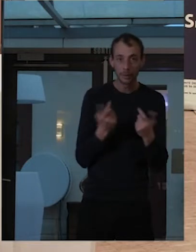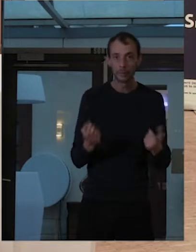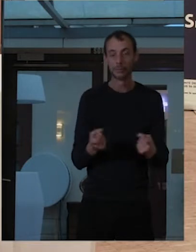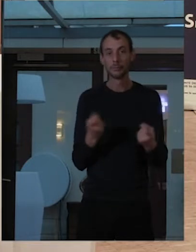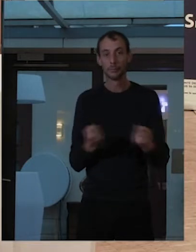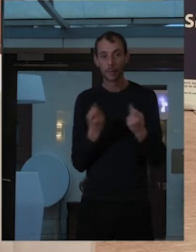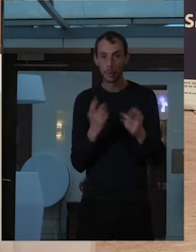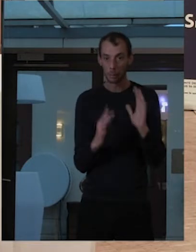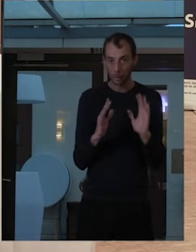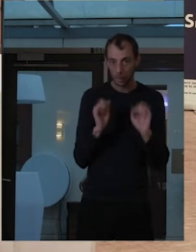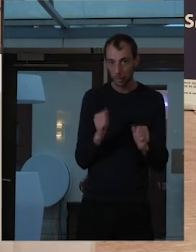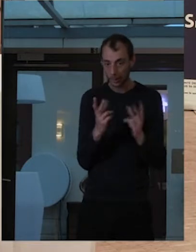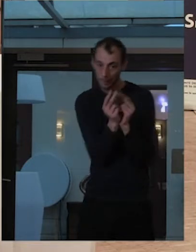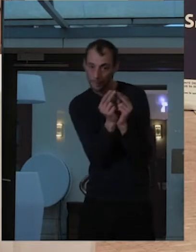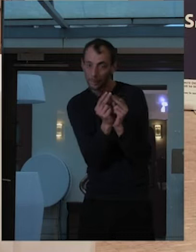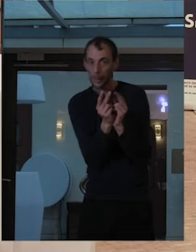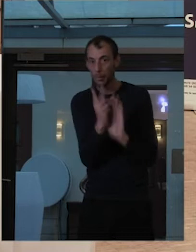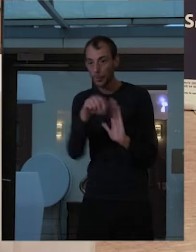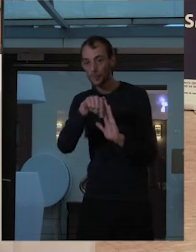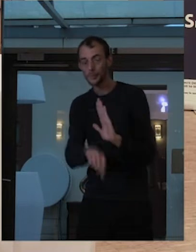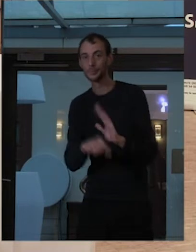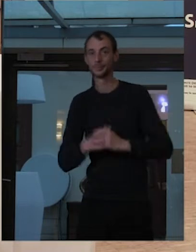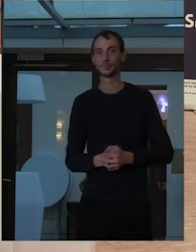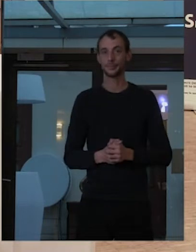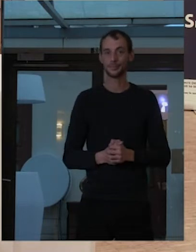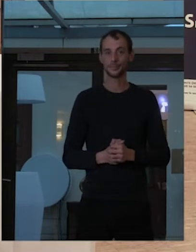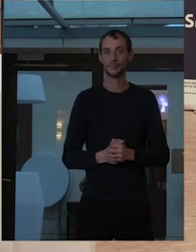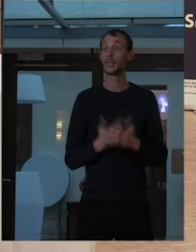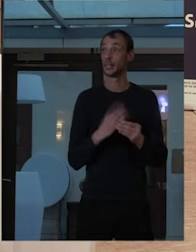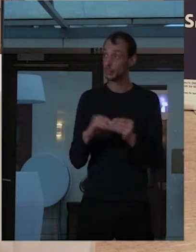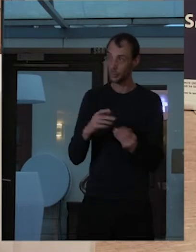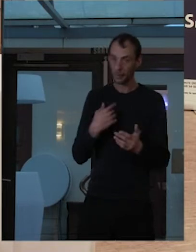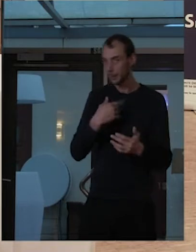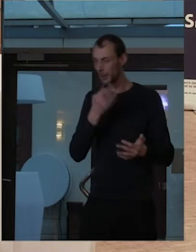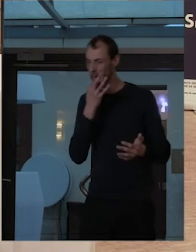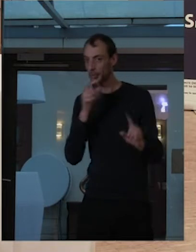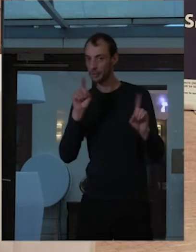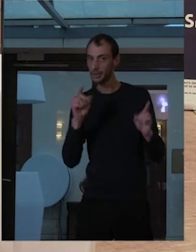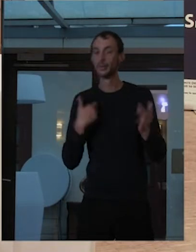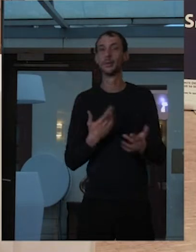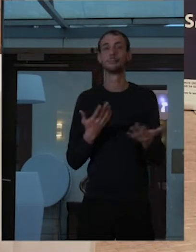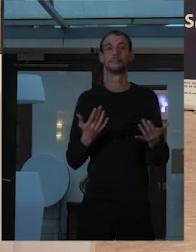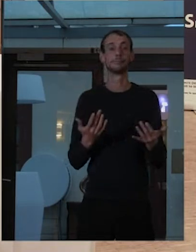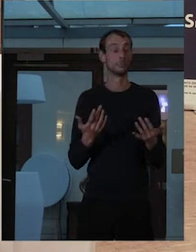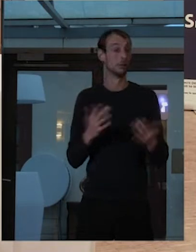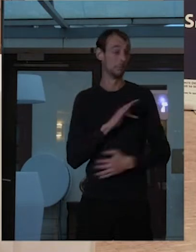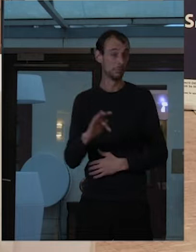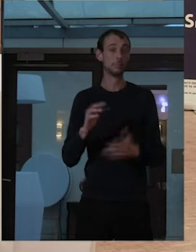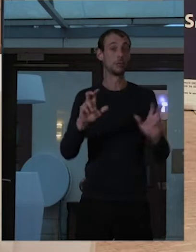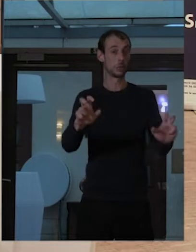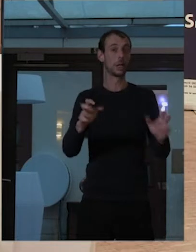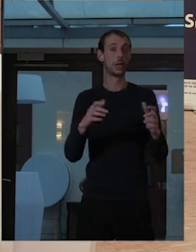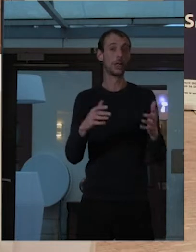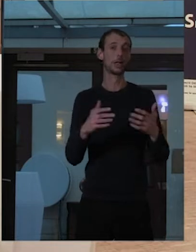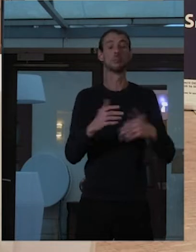être mis en œuvre. C'est l'occasion aussi de rappeler qu'aujourd'hui en France, à la télé, le sport féminin, alors qu'on dit le sport